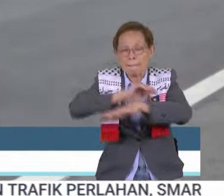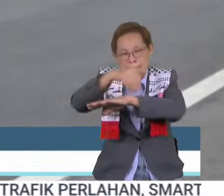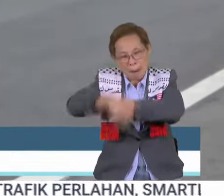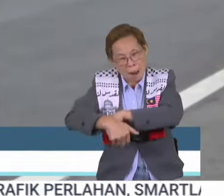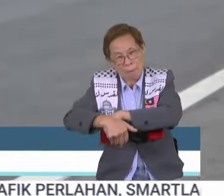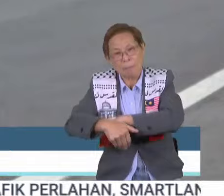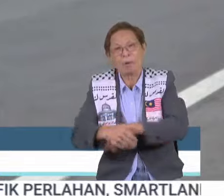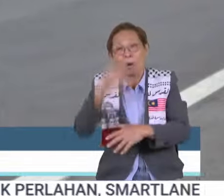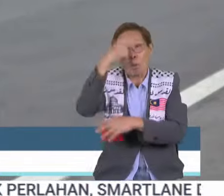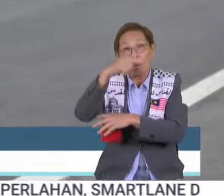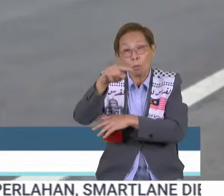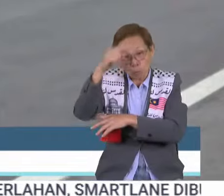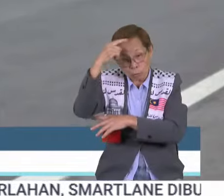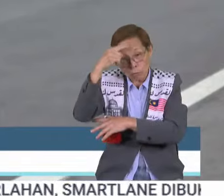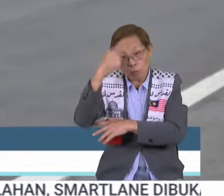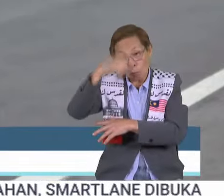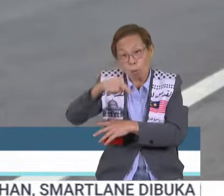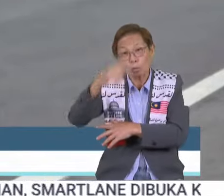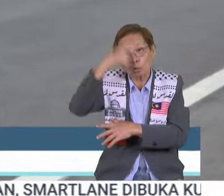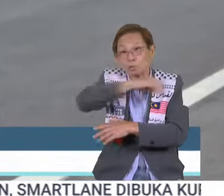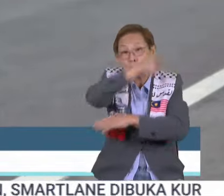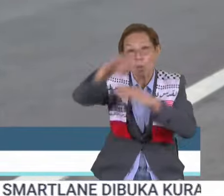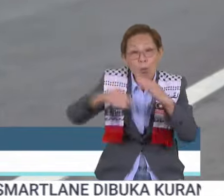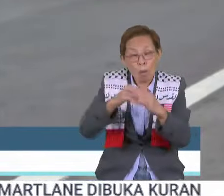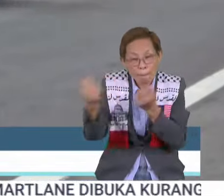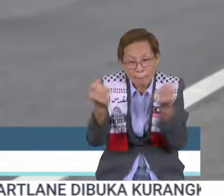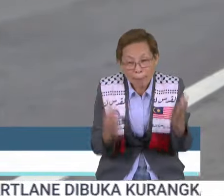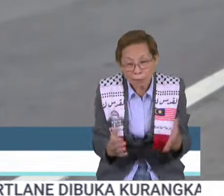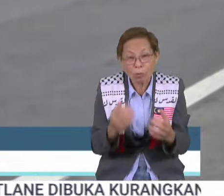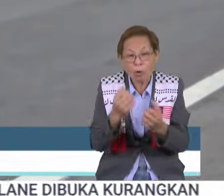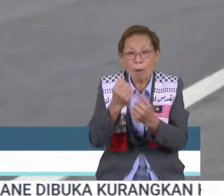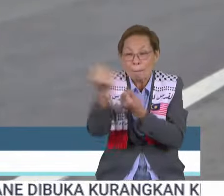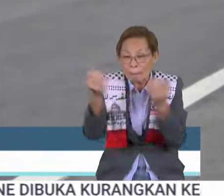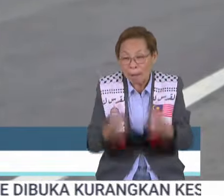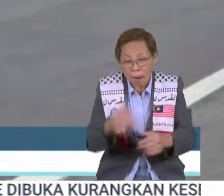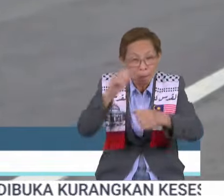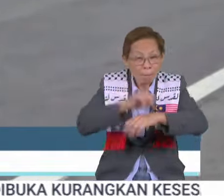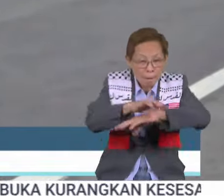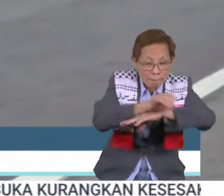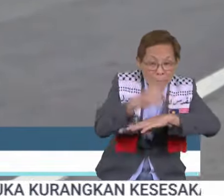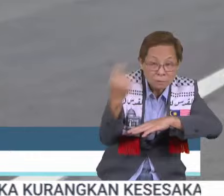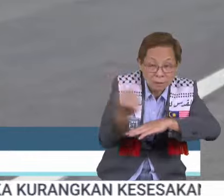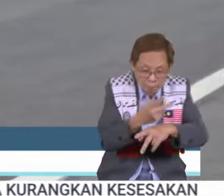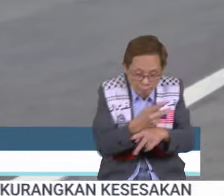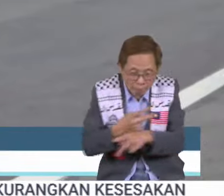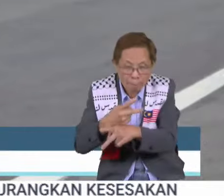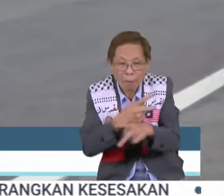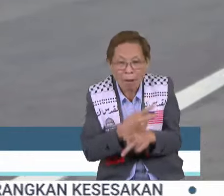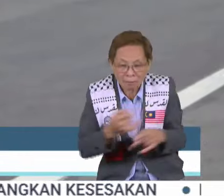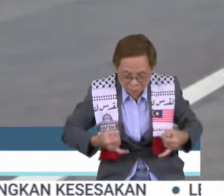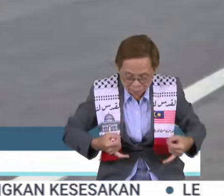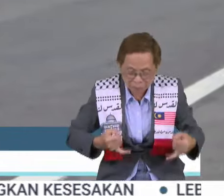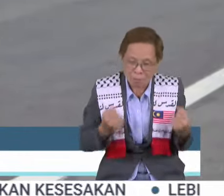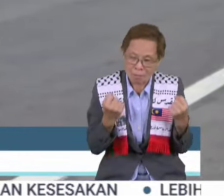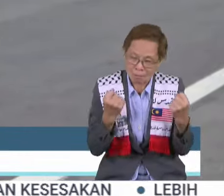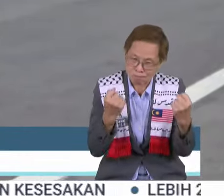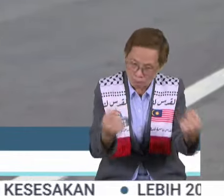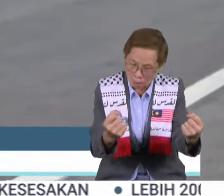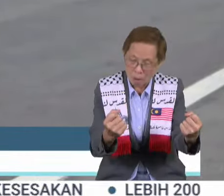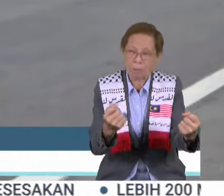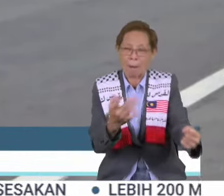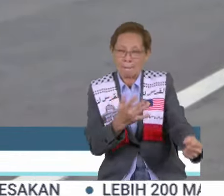malam. Jadi untuk semua pemandu, anda dinasihatkan untuk sentiasa berhati-hati di jalan raya dan